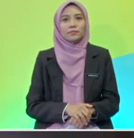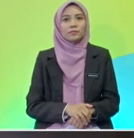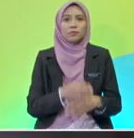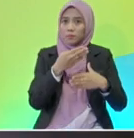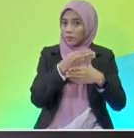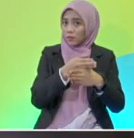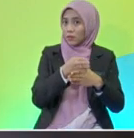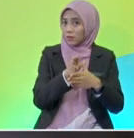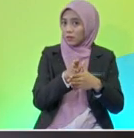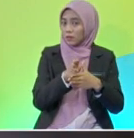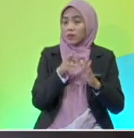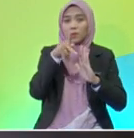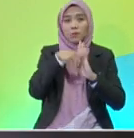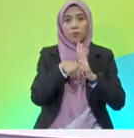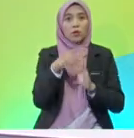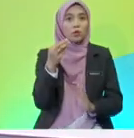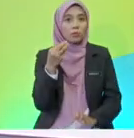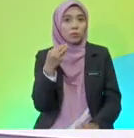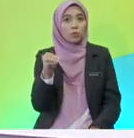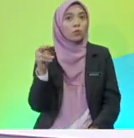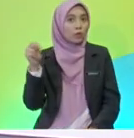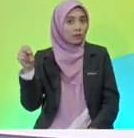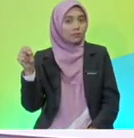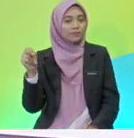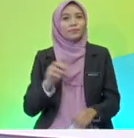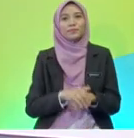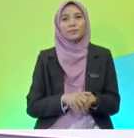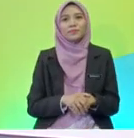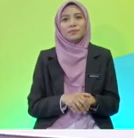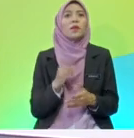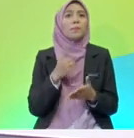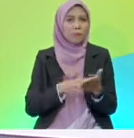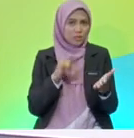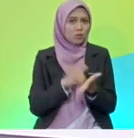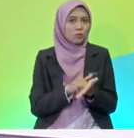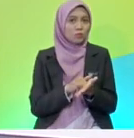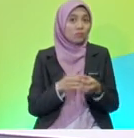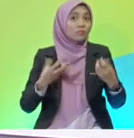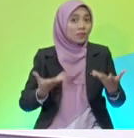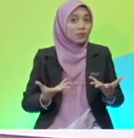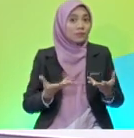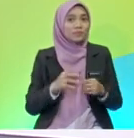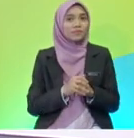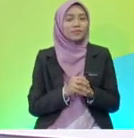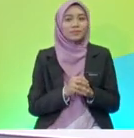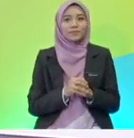puluhan bunyi itu macam senam sejuk gua macam mana